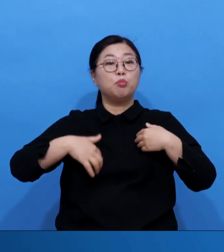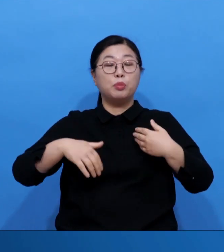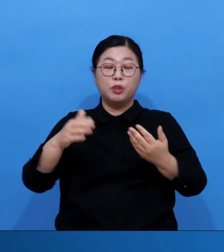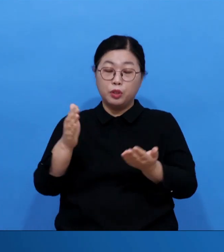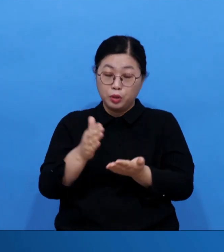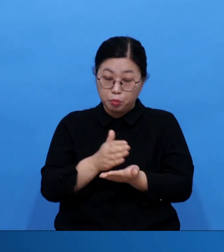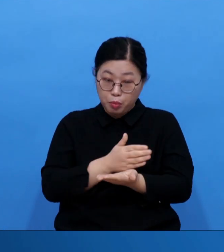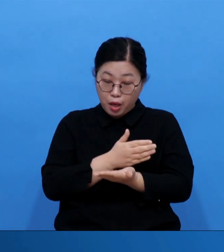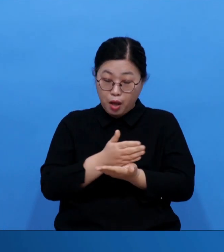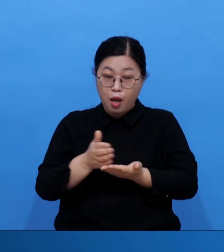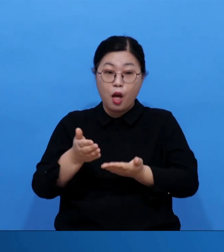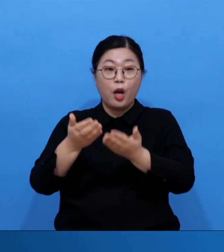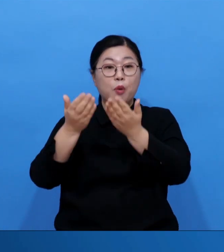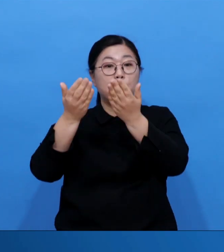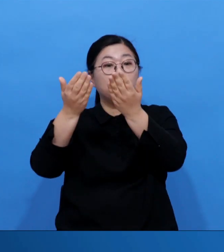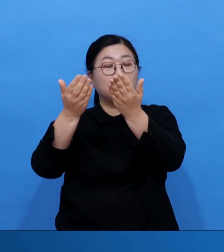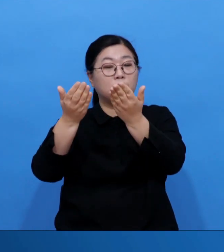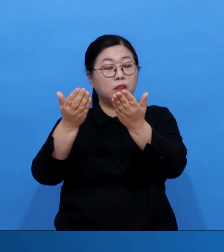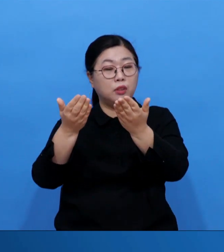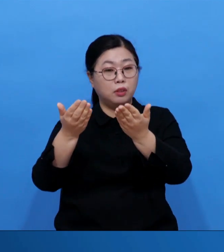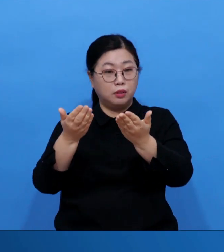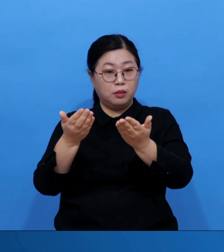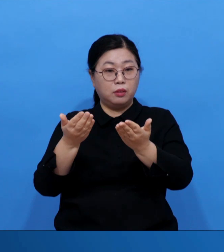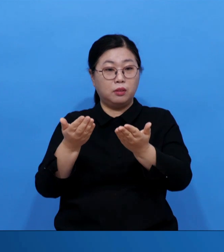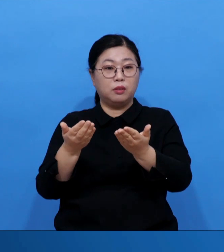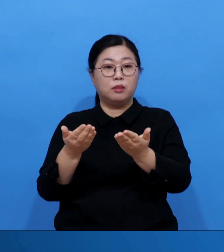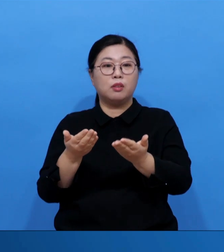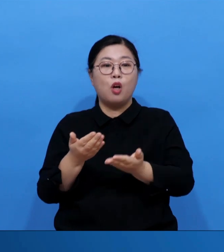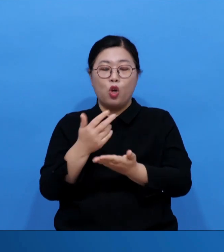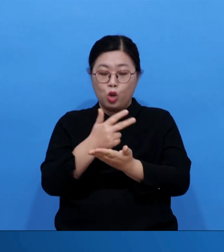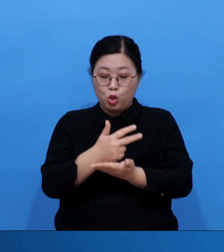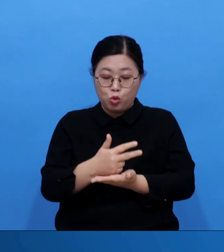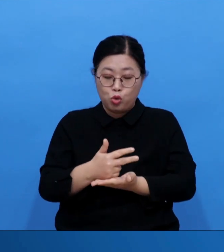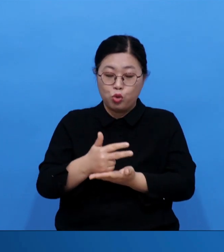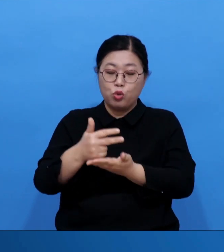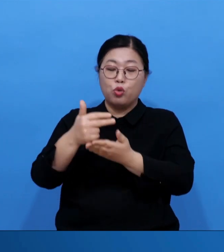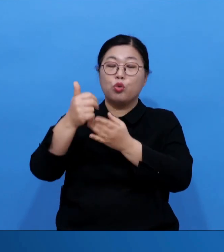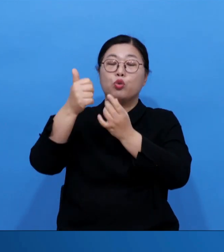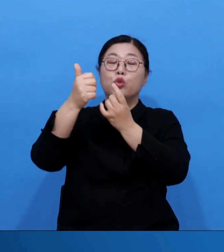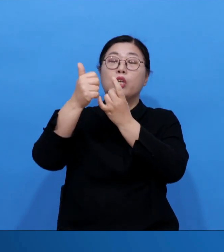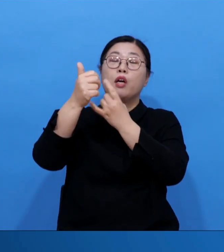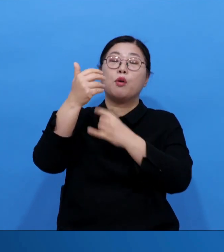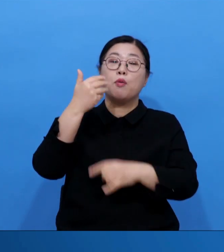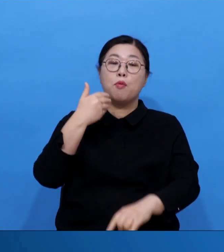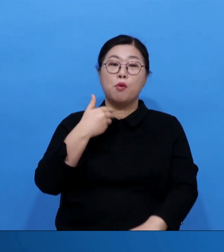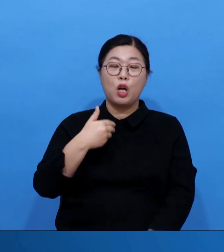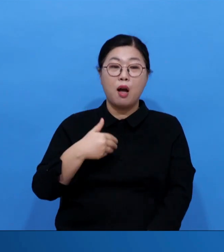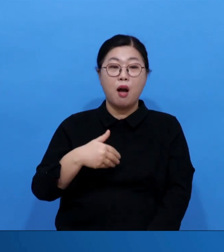주